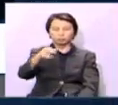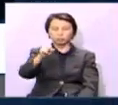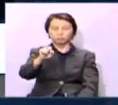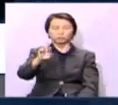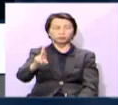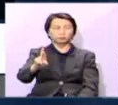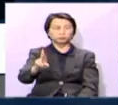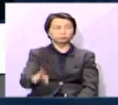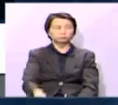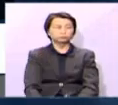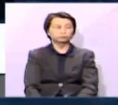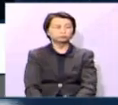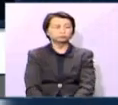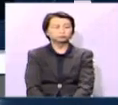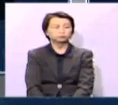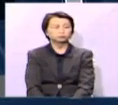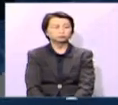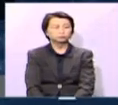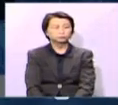MyHSR.